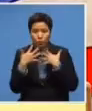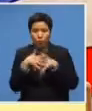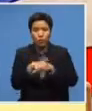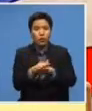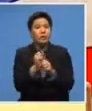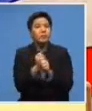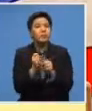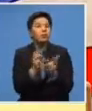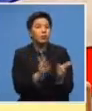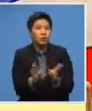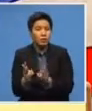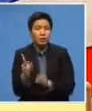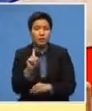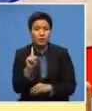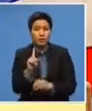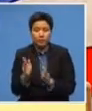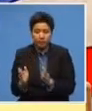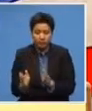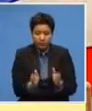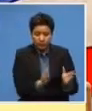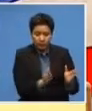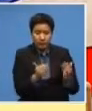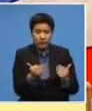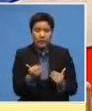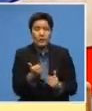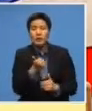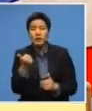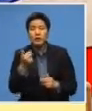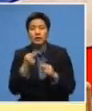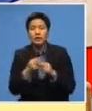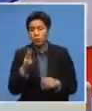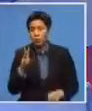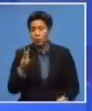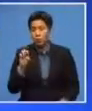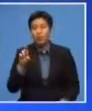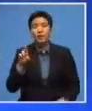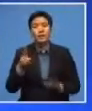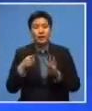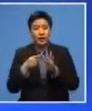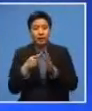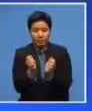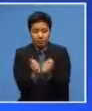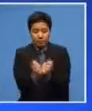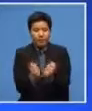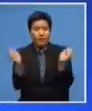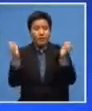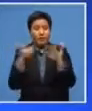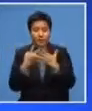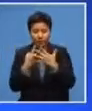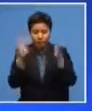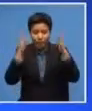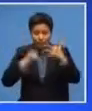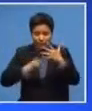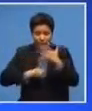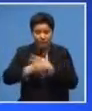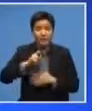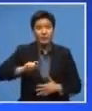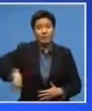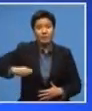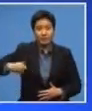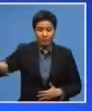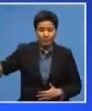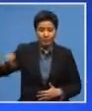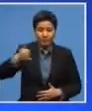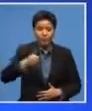ติเรื่องอื่นๆก็คงเป็นเรื่องของคุณวีระนะครับที่ได้รับการปล่อยตัวกลับมานะก็ไปพูดจ